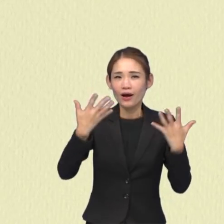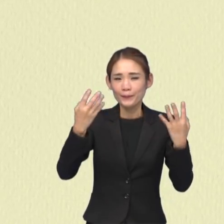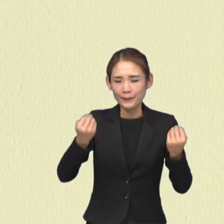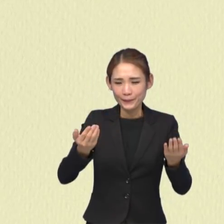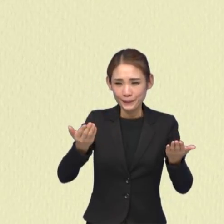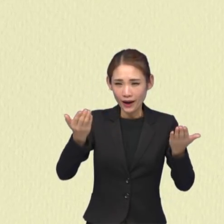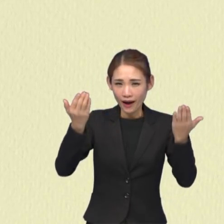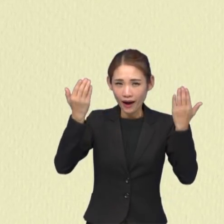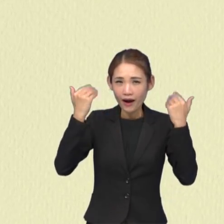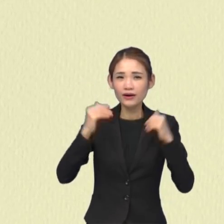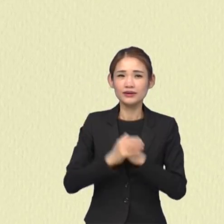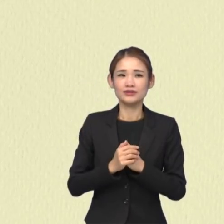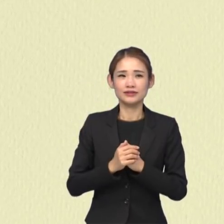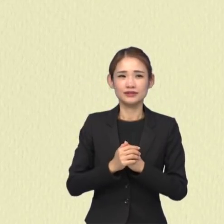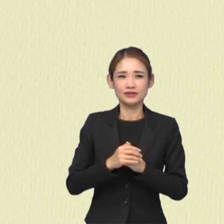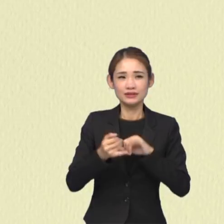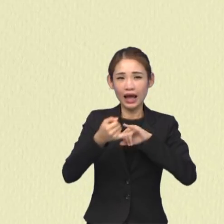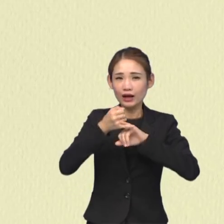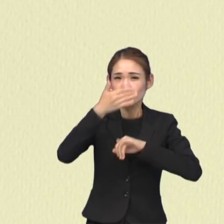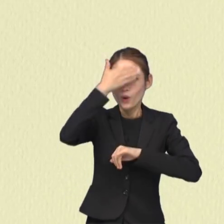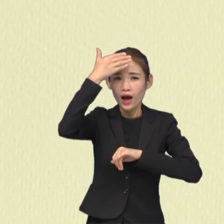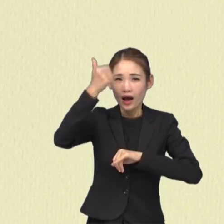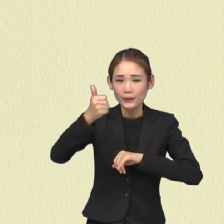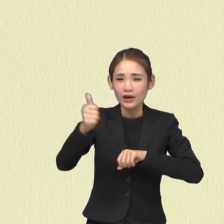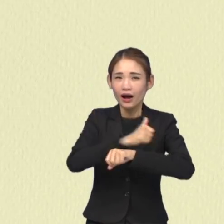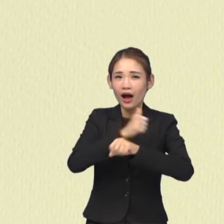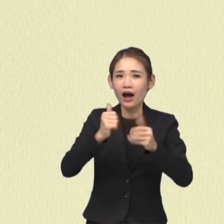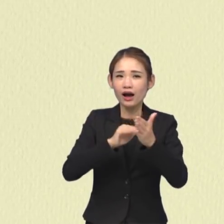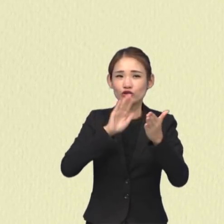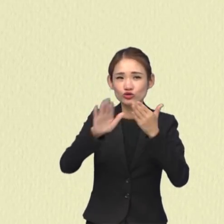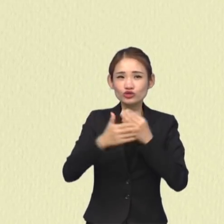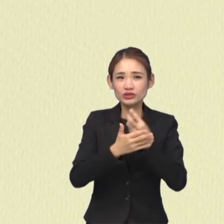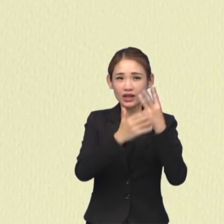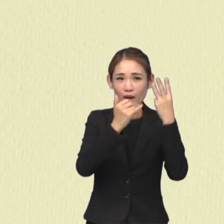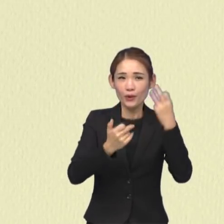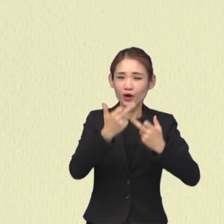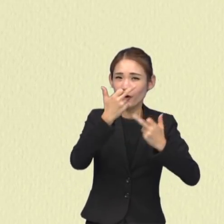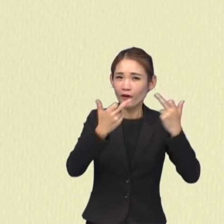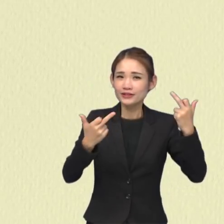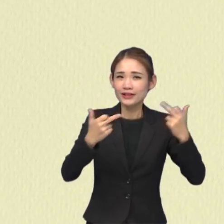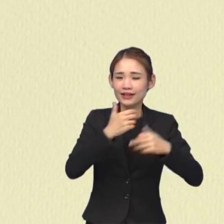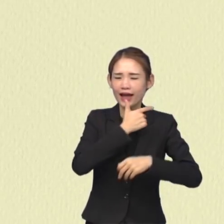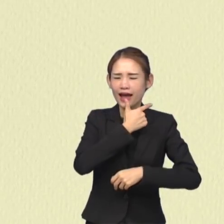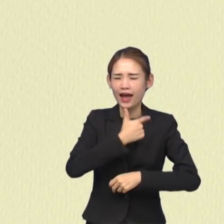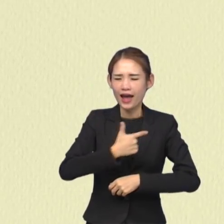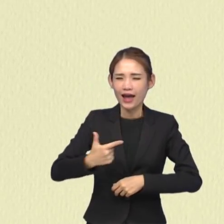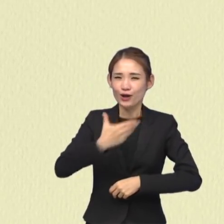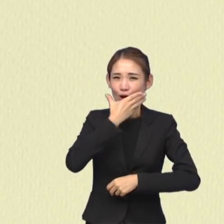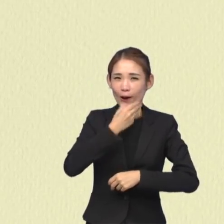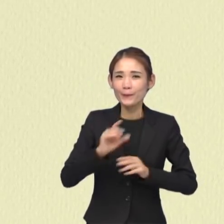약속할 아버지가 다녀 가신 후 3 형제들은 매우 행복하게 잘 살고 있었지요